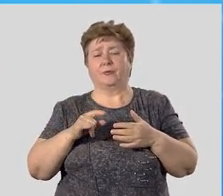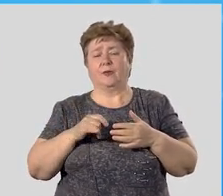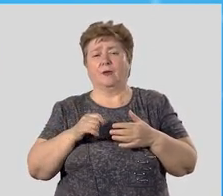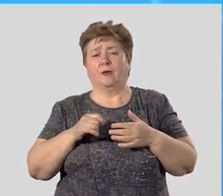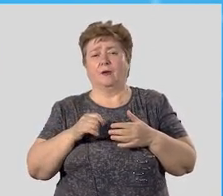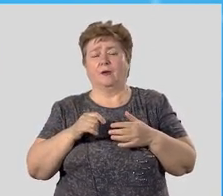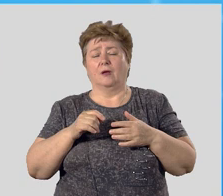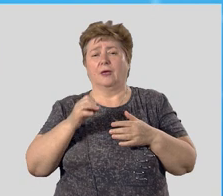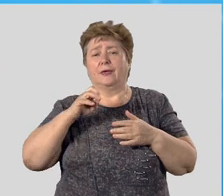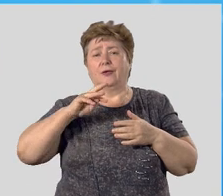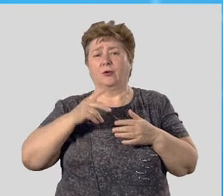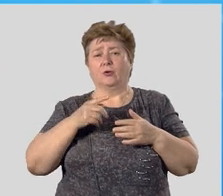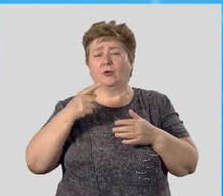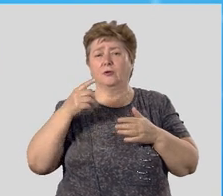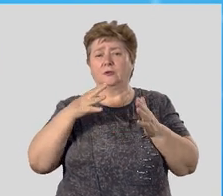В июле